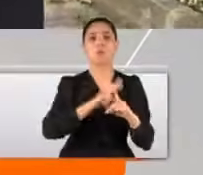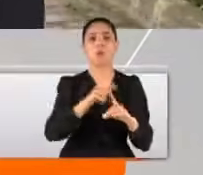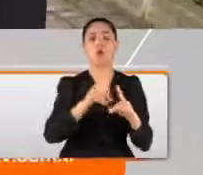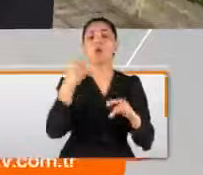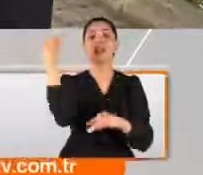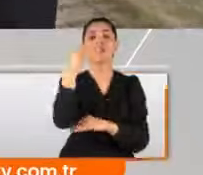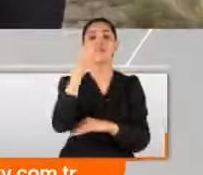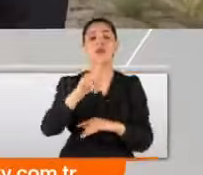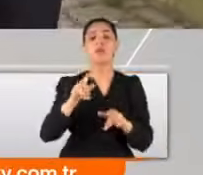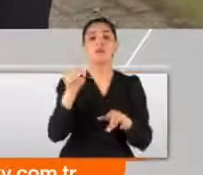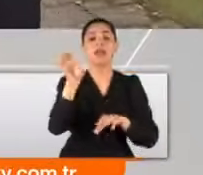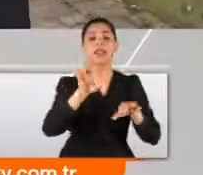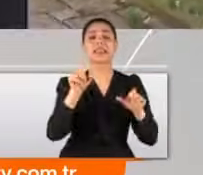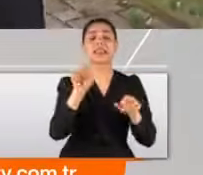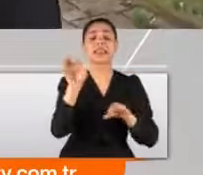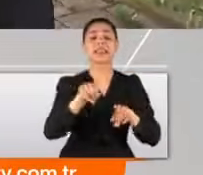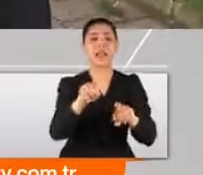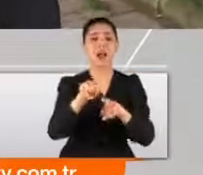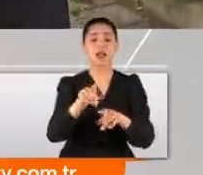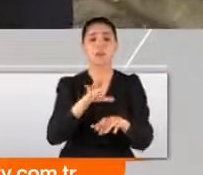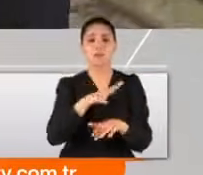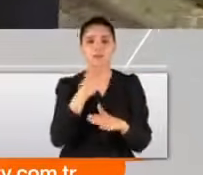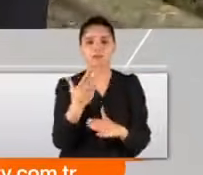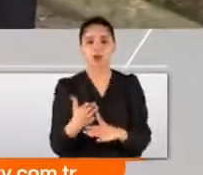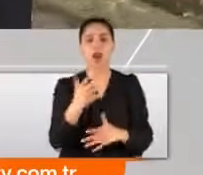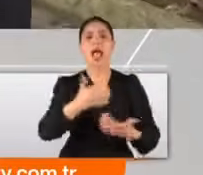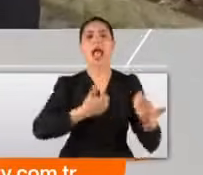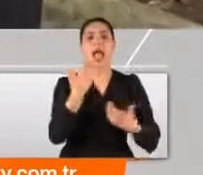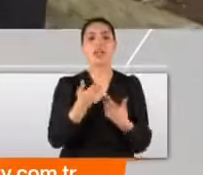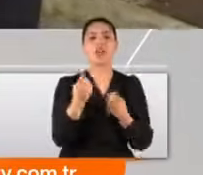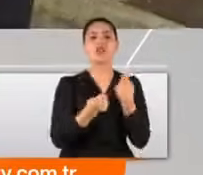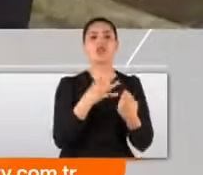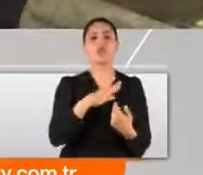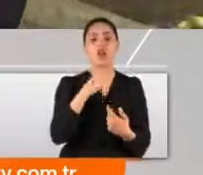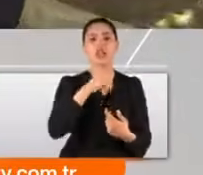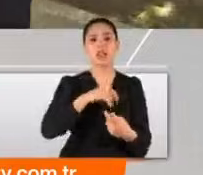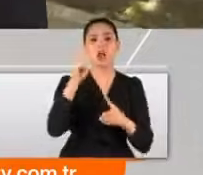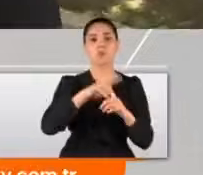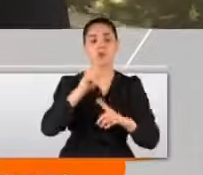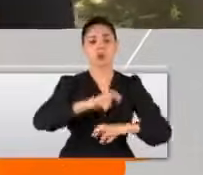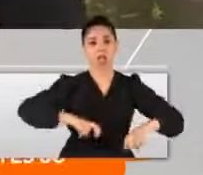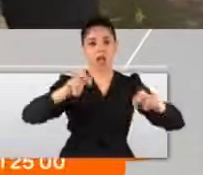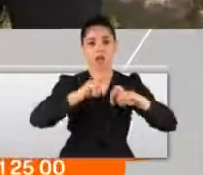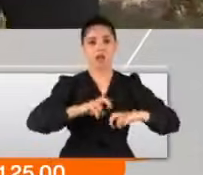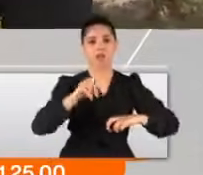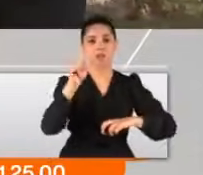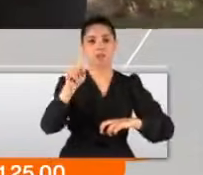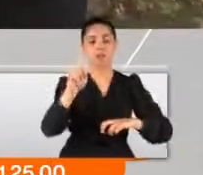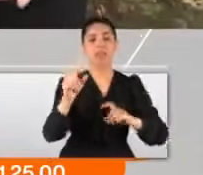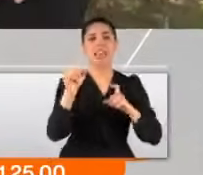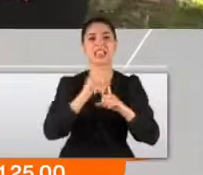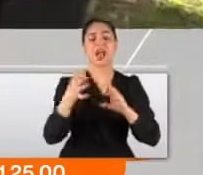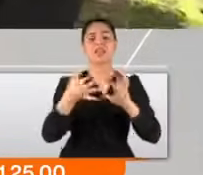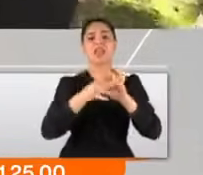Holdinge bakıldığında yasal olarak enerji ve inşaat işleriyle uğraştığı görünüyor ama polisin incelemesinde bir saadet